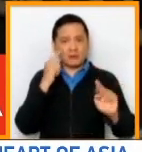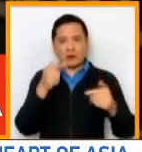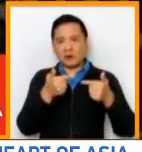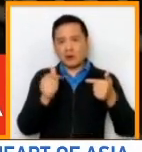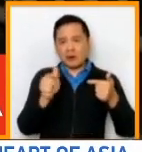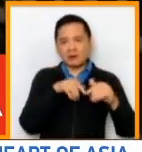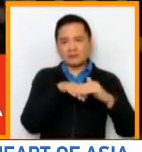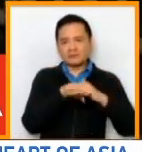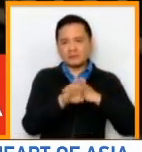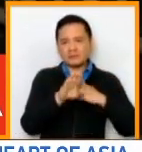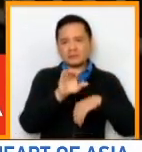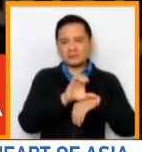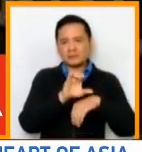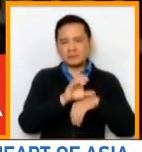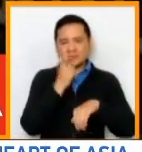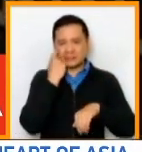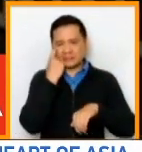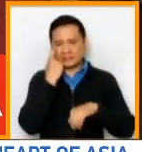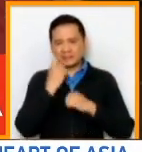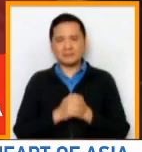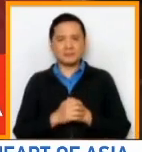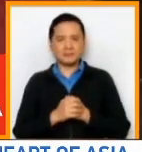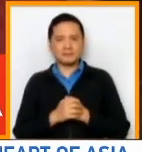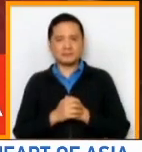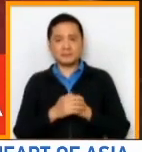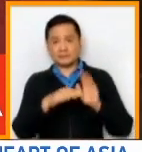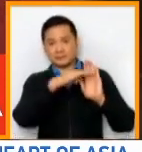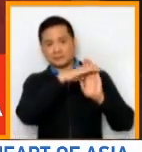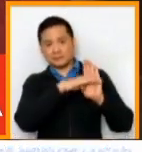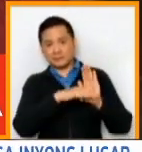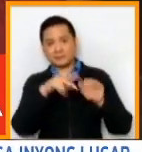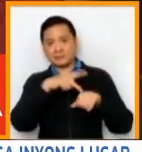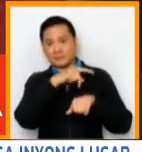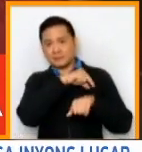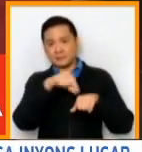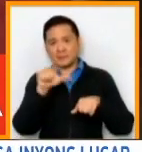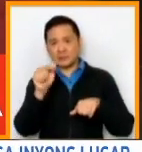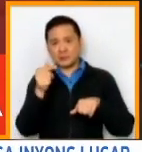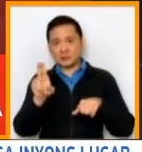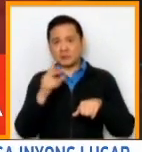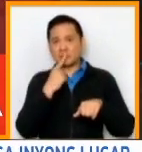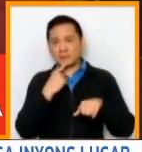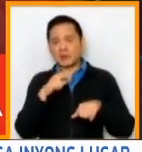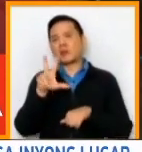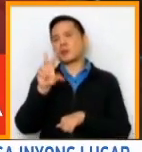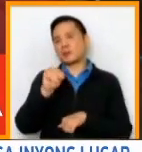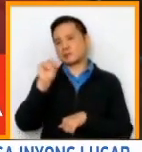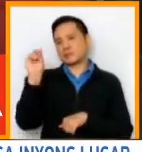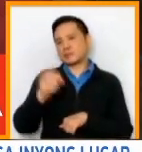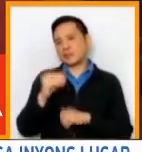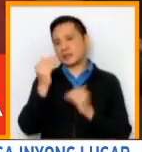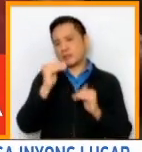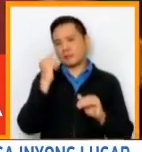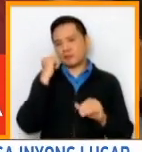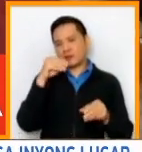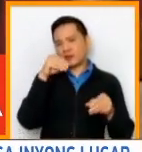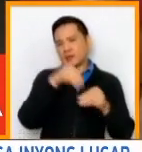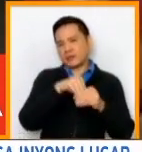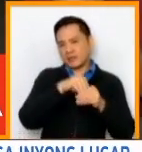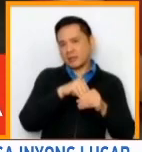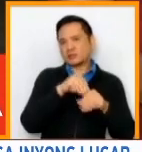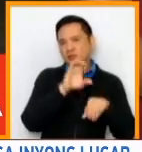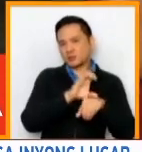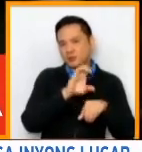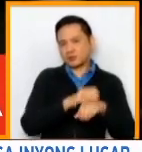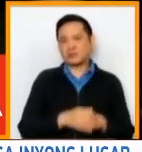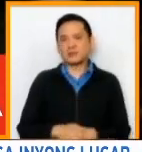pa lang. Ayon sa guidelines ng Paranaque LGU, 30% ang pinapayagan sa indoor religious gathering at